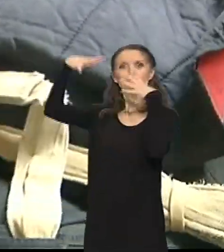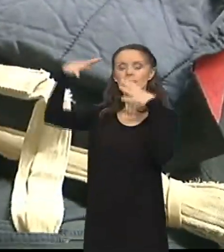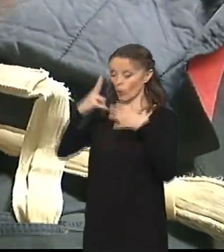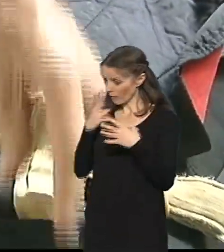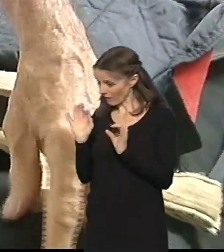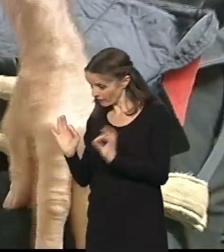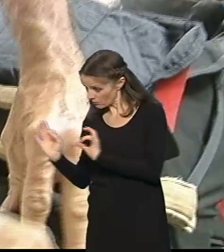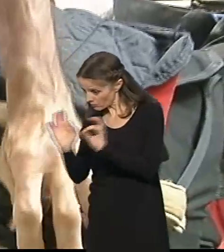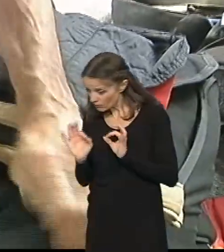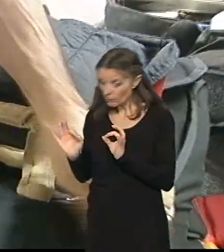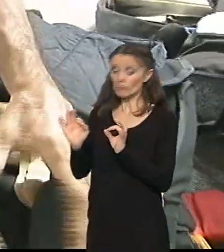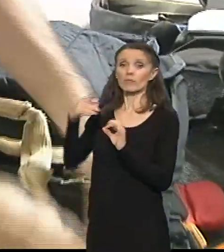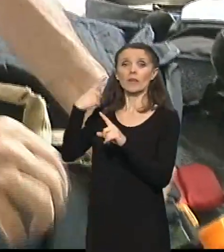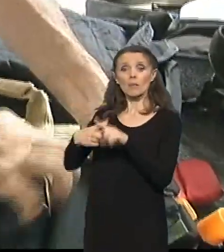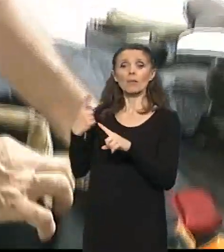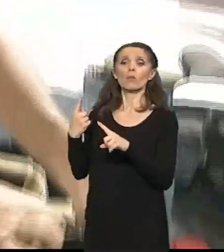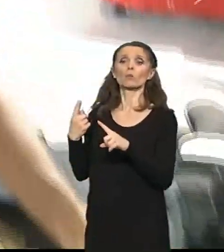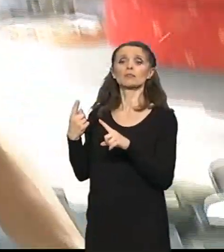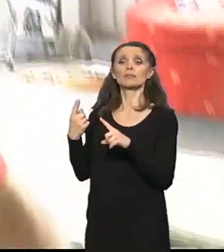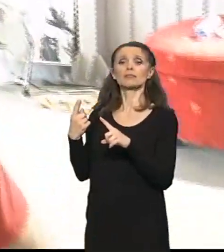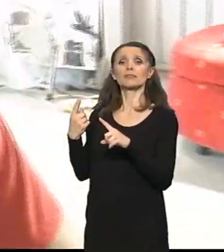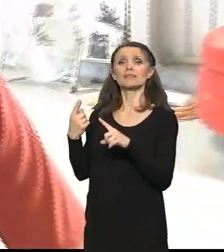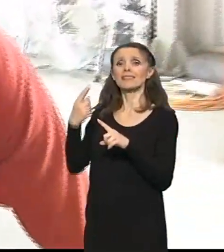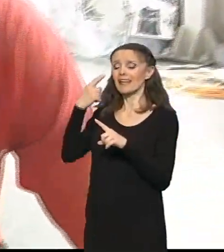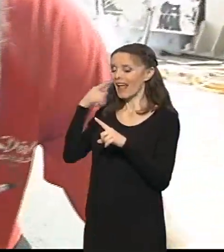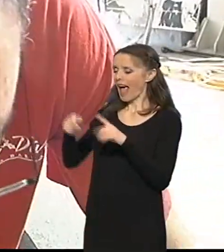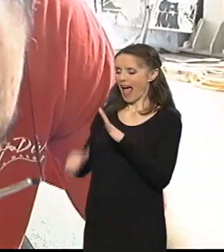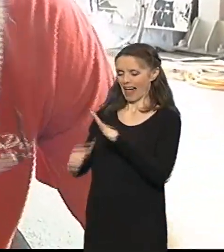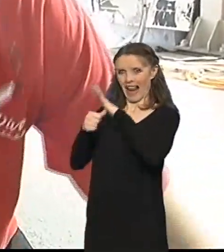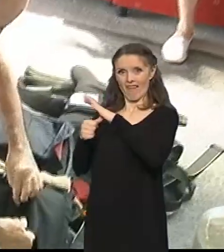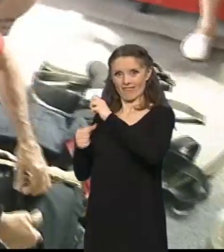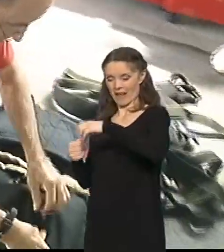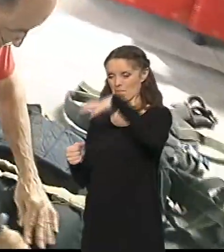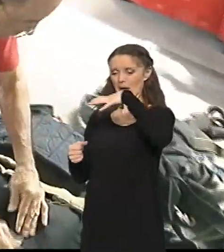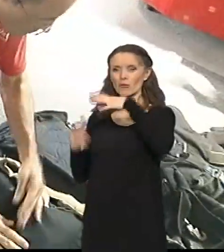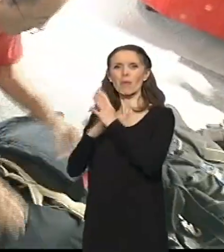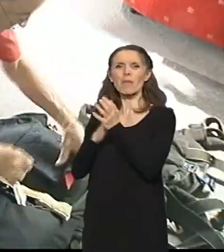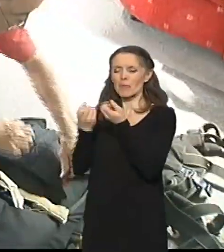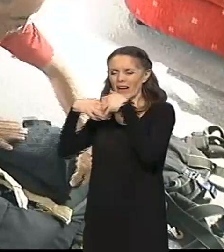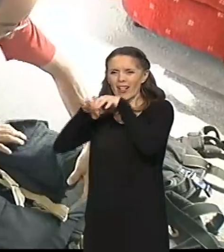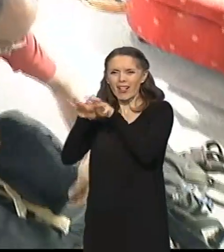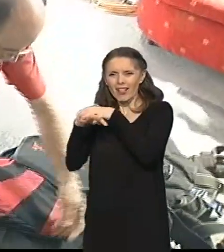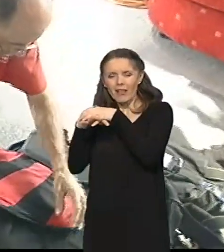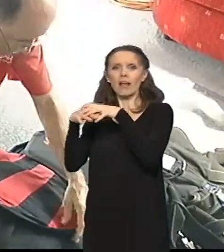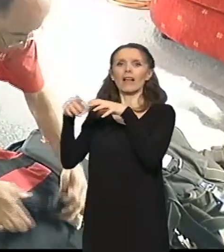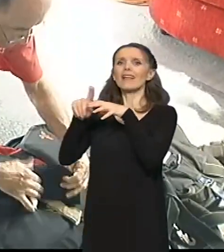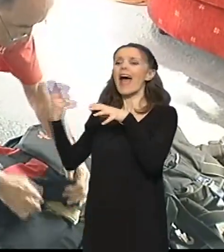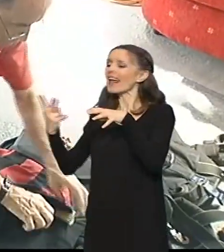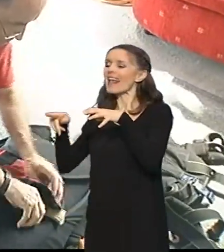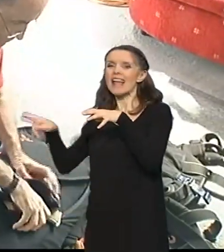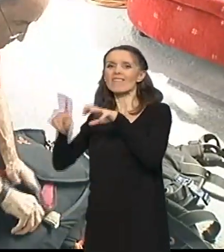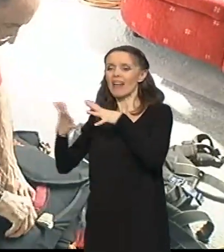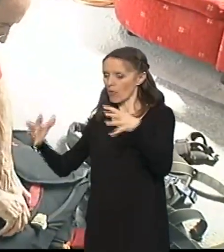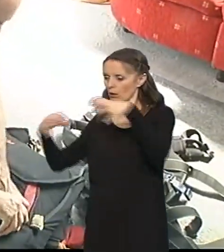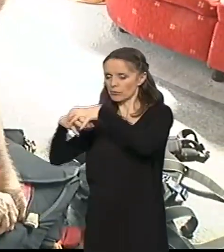za otvaranje padobrana, za odkačenje glavnog, ako se zamrsio, se ne bi zakačio i upetljao sa rezervnim,